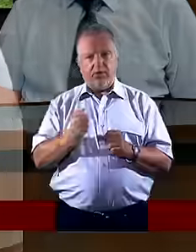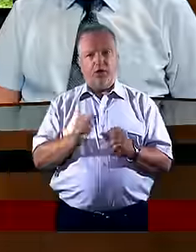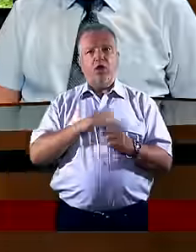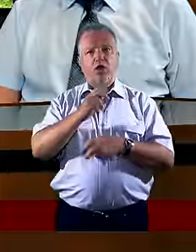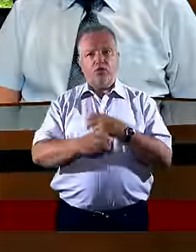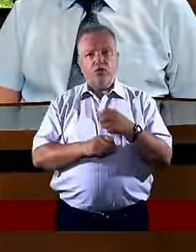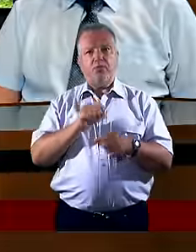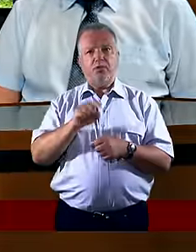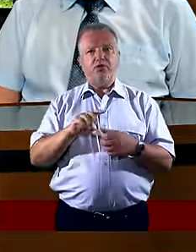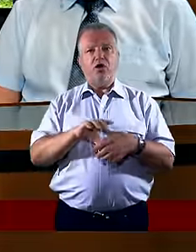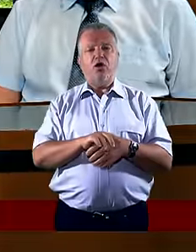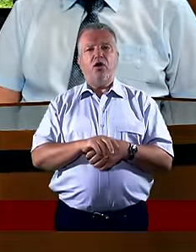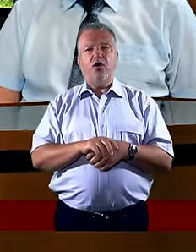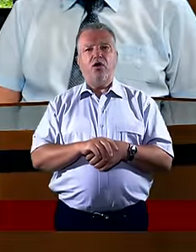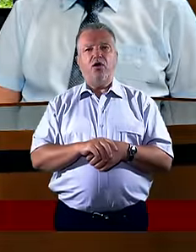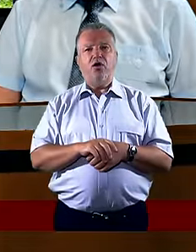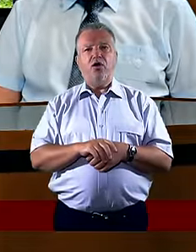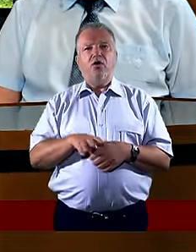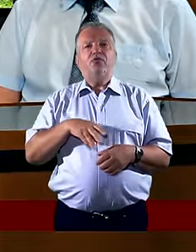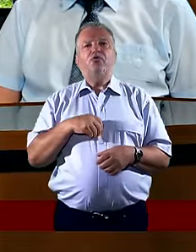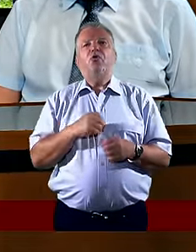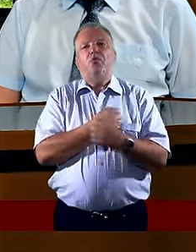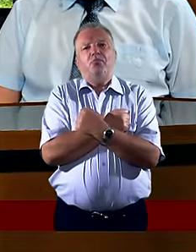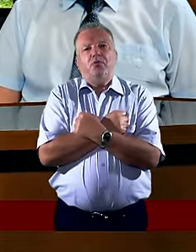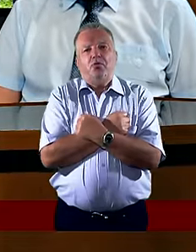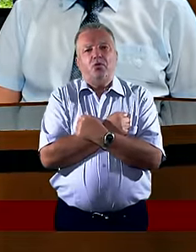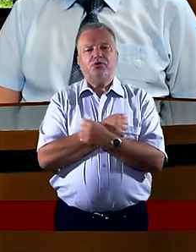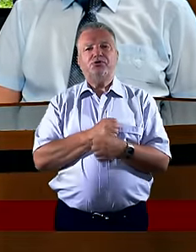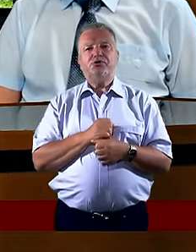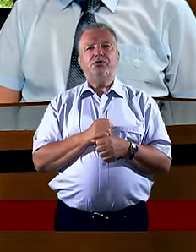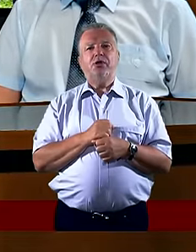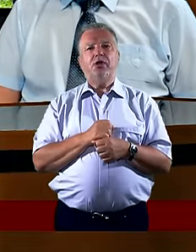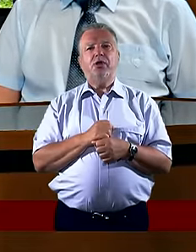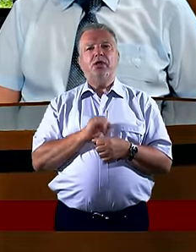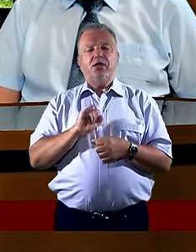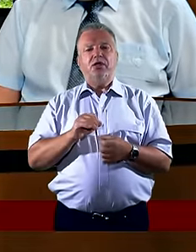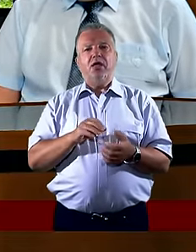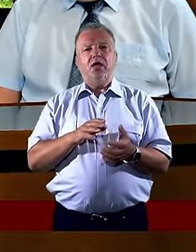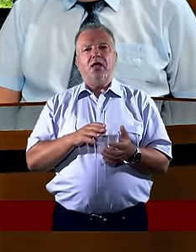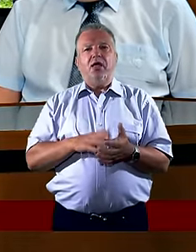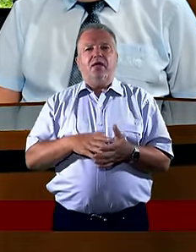że róbmy to w duchu miłości. I pewnej takiej, wiecie,